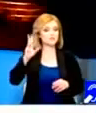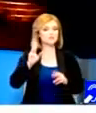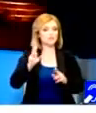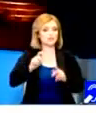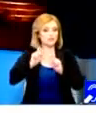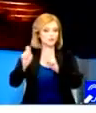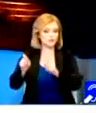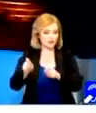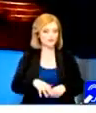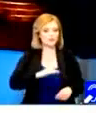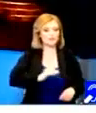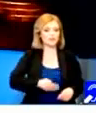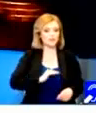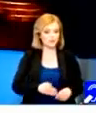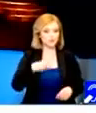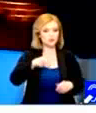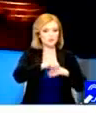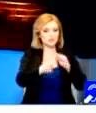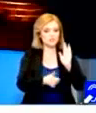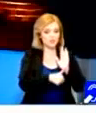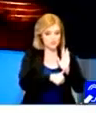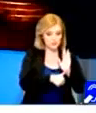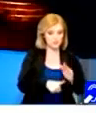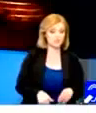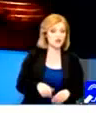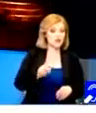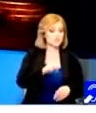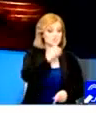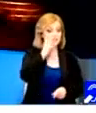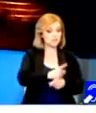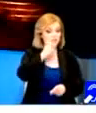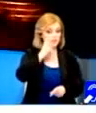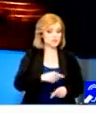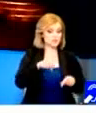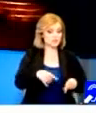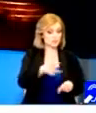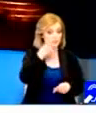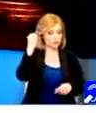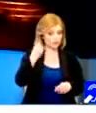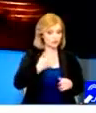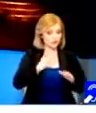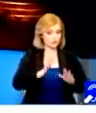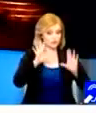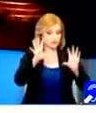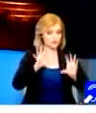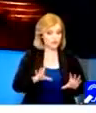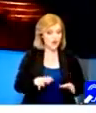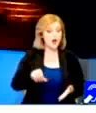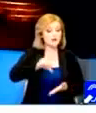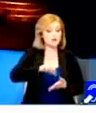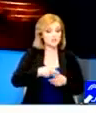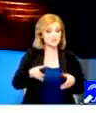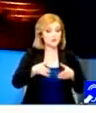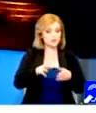în 2016 din partea unei companii cu capital mixt, fapt interzis de legislația Republicii Moldova. Reprezentanții formațiunii spun